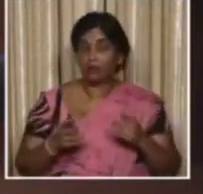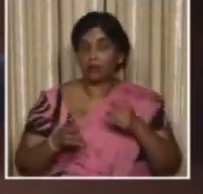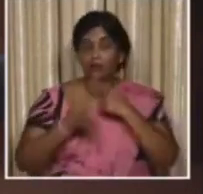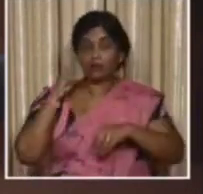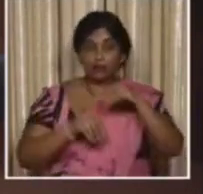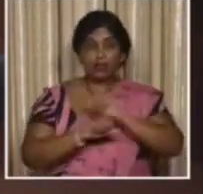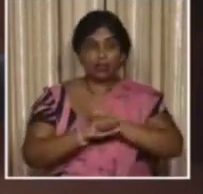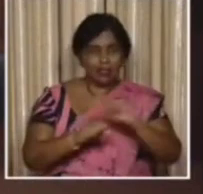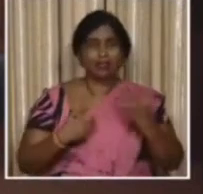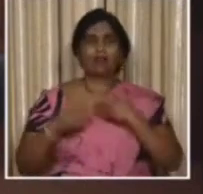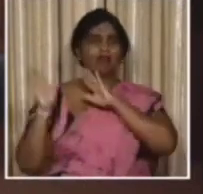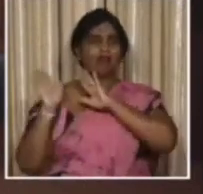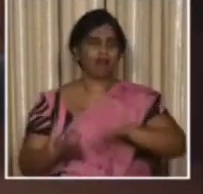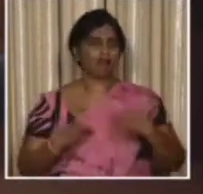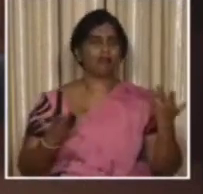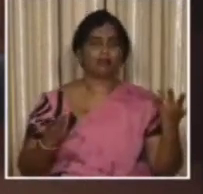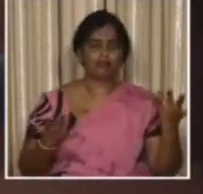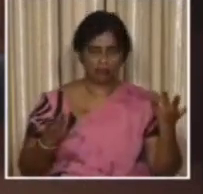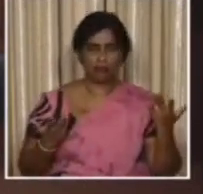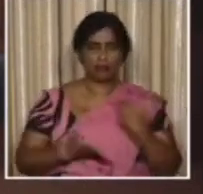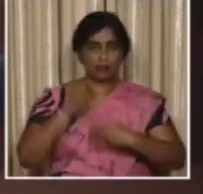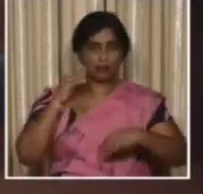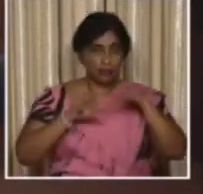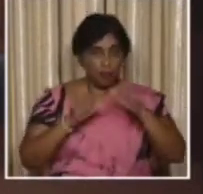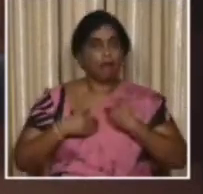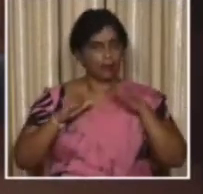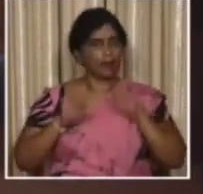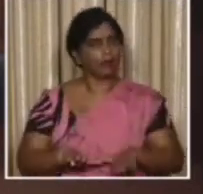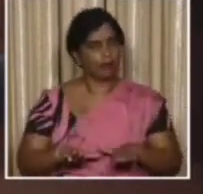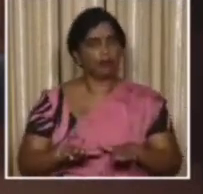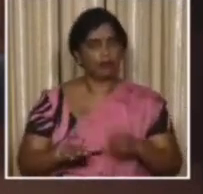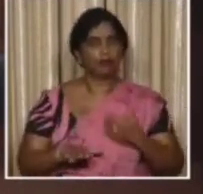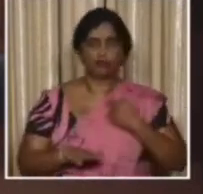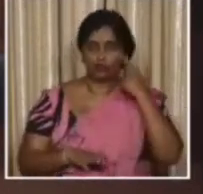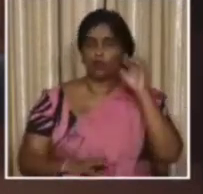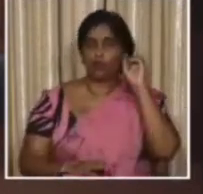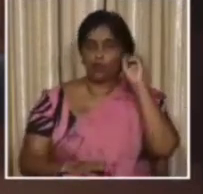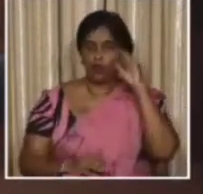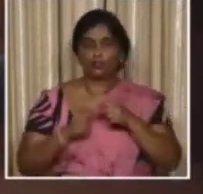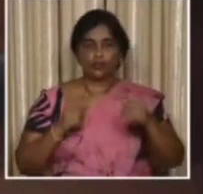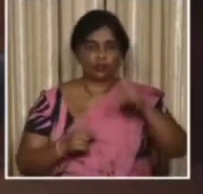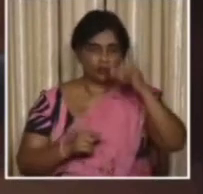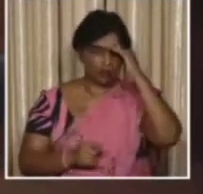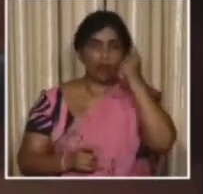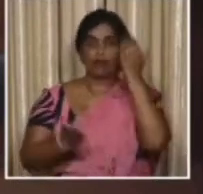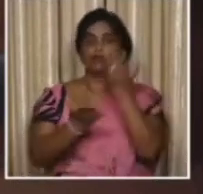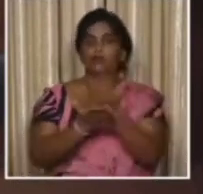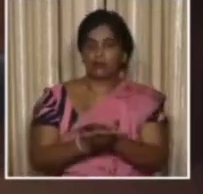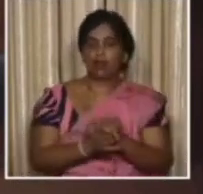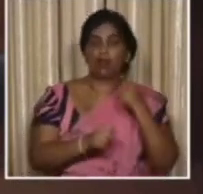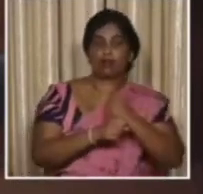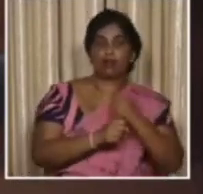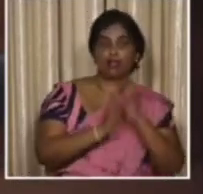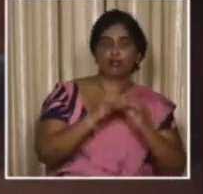නොපැතන ඡන්දකට අපි හිටියේ නෑ හරි ඡන්දයක් තිබුණා නම් අපි ඉන්නවා අපි දන්නවා උදේ විපක්ෂ නායකවරයා යෝජනාව ගේන්නේ